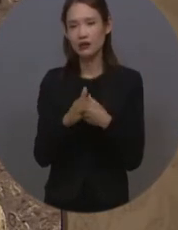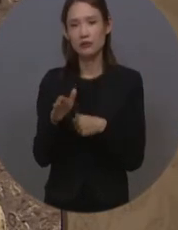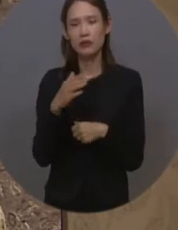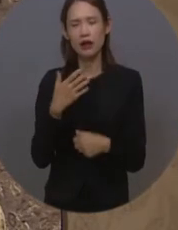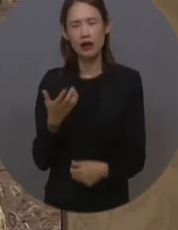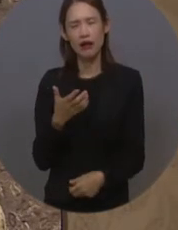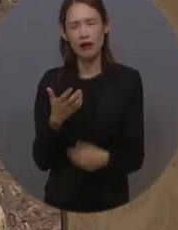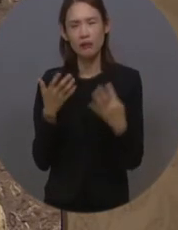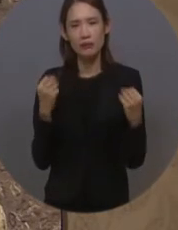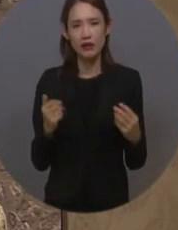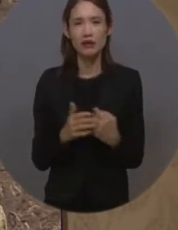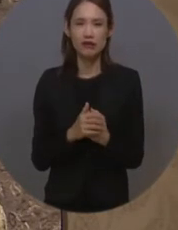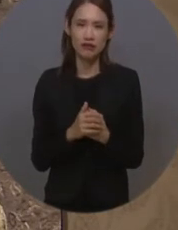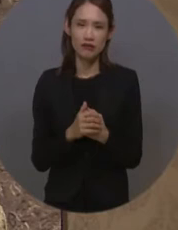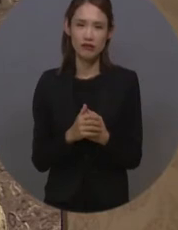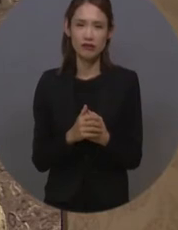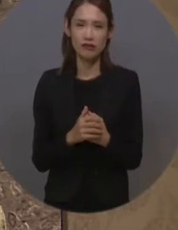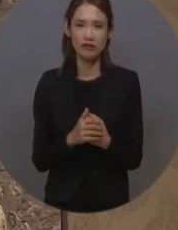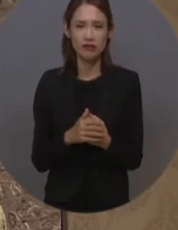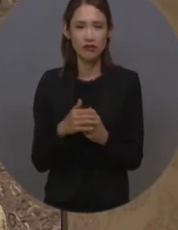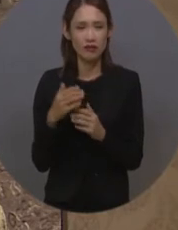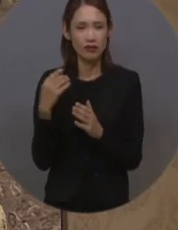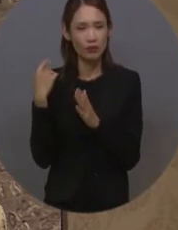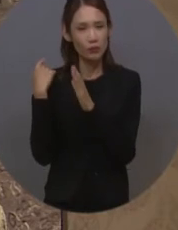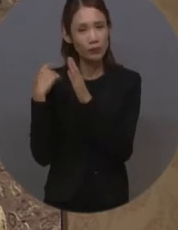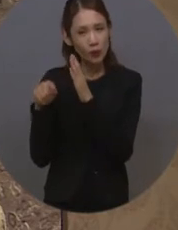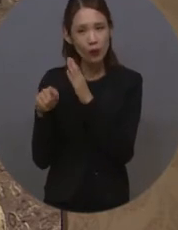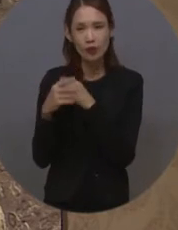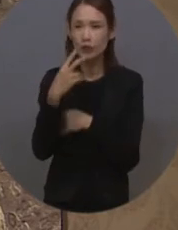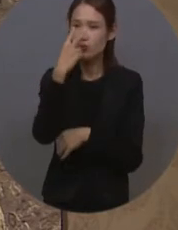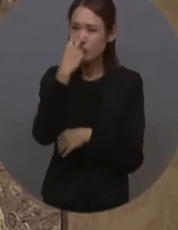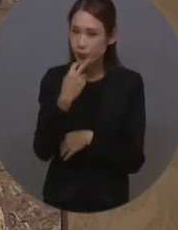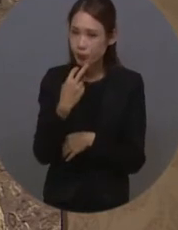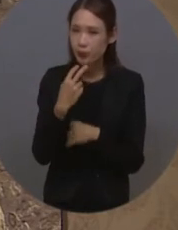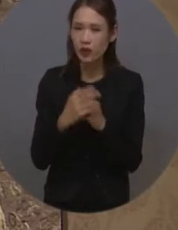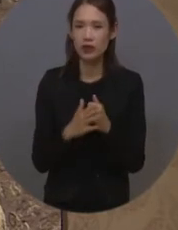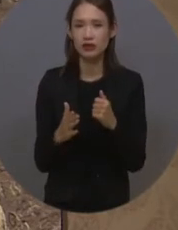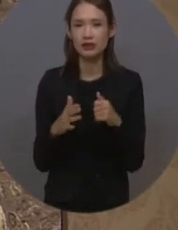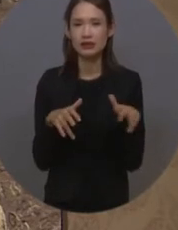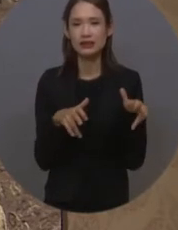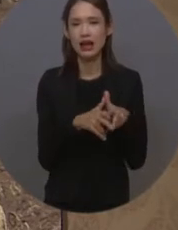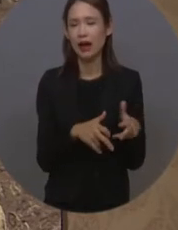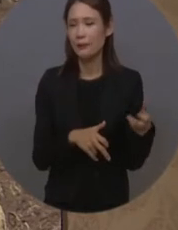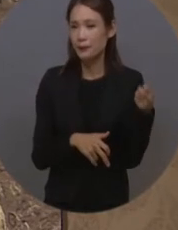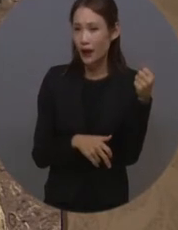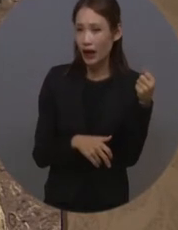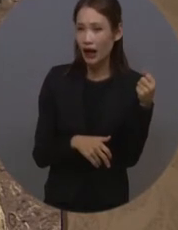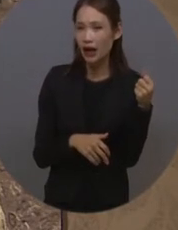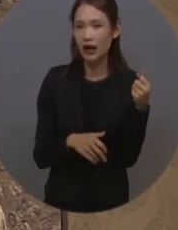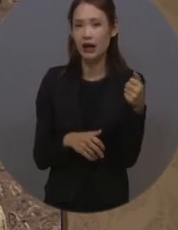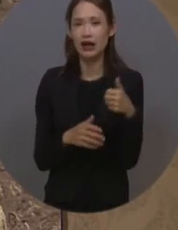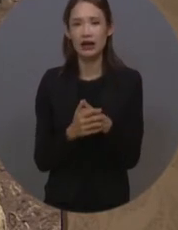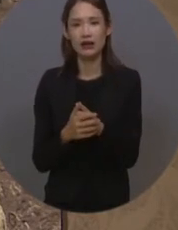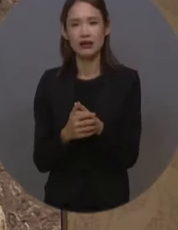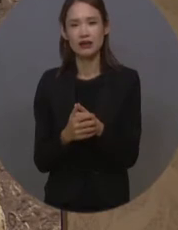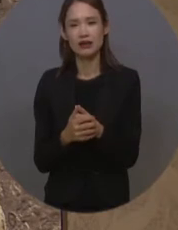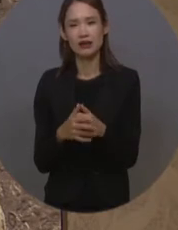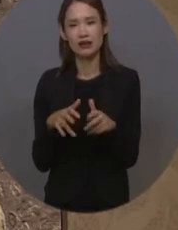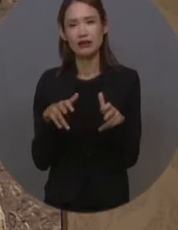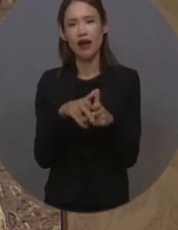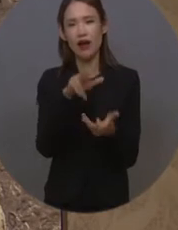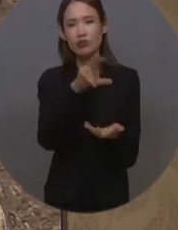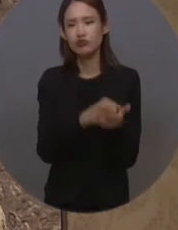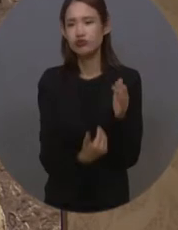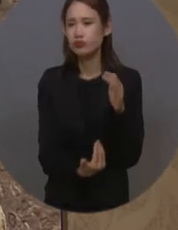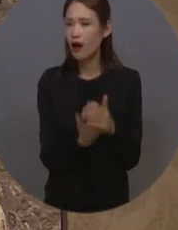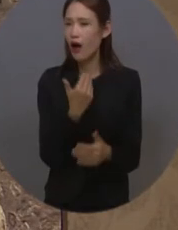많잖아요. 맞습니다. 못 듣고 못 본다고 해서 그것이 장애가 되기는 뭐 크게 문제 될